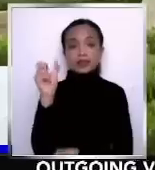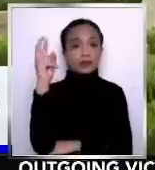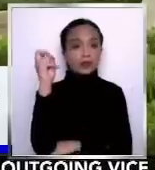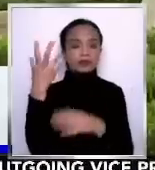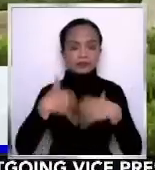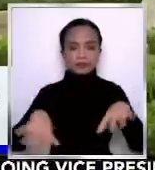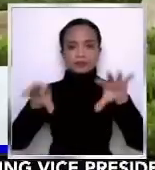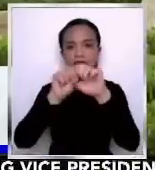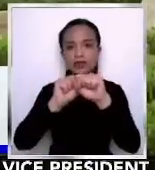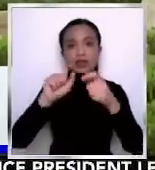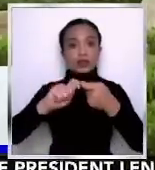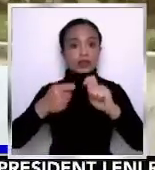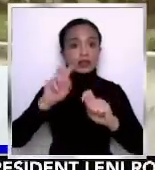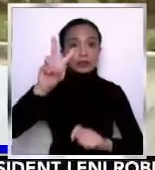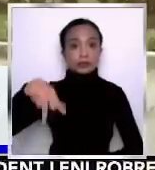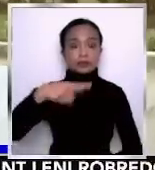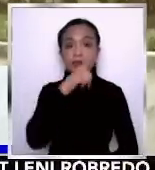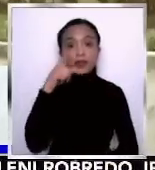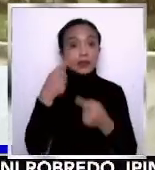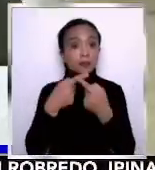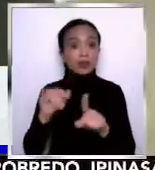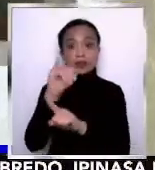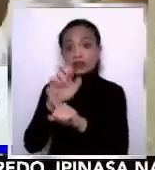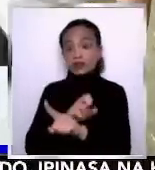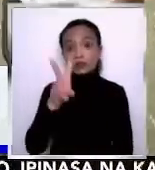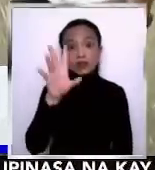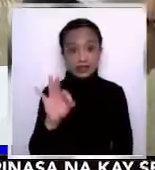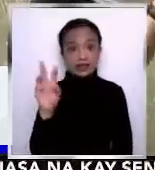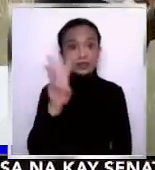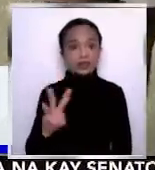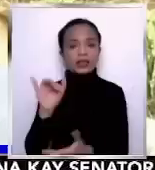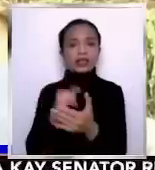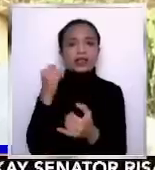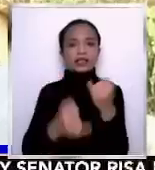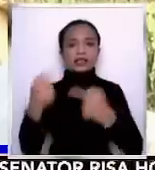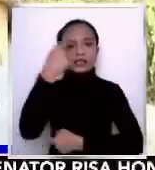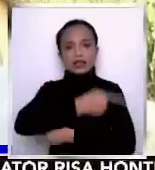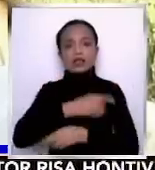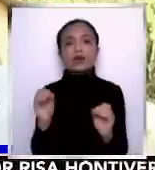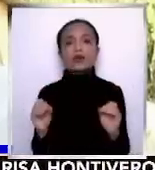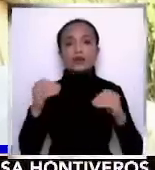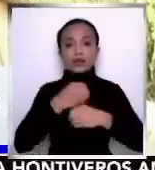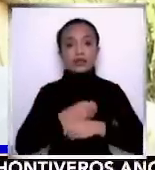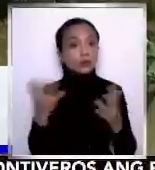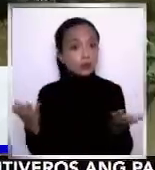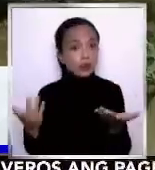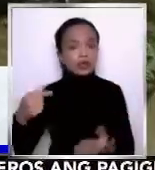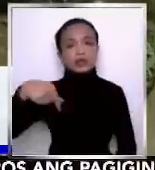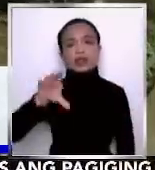Robredo, pero sa June 29 o sa Miyerkules raw ang huling araw ni Robredo sa opisina dito sa Quezon City Reception